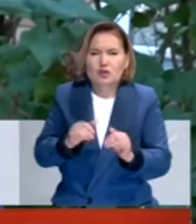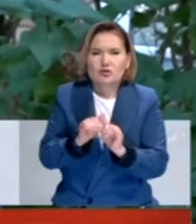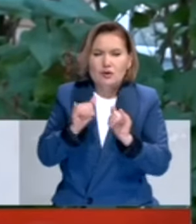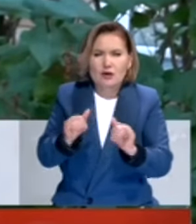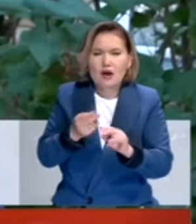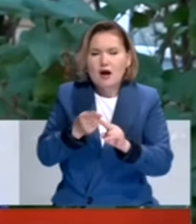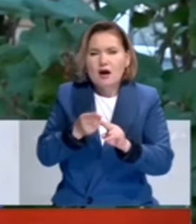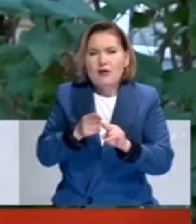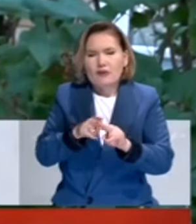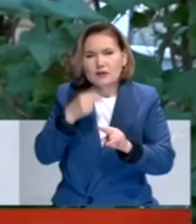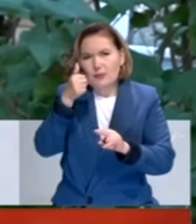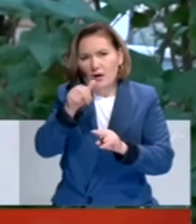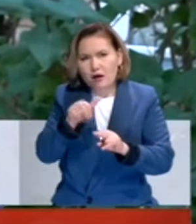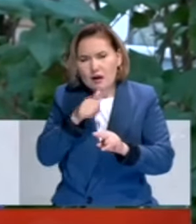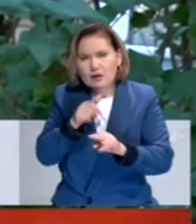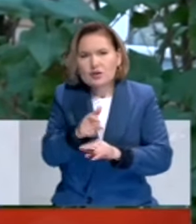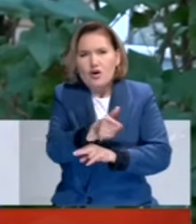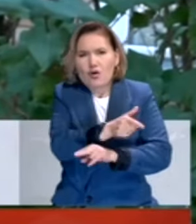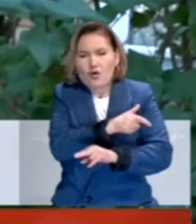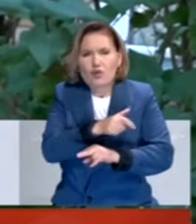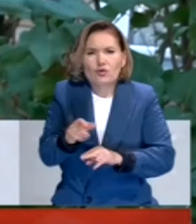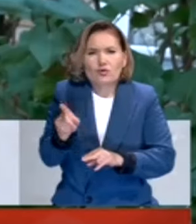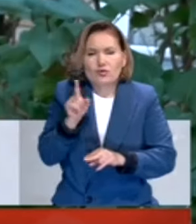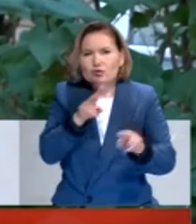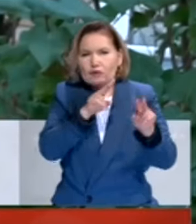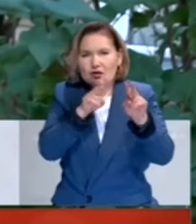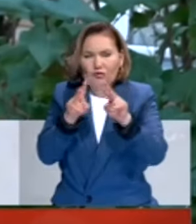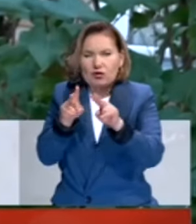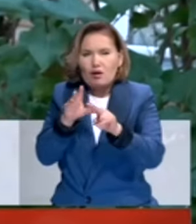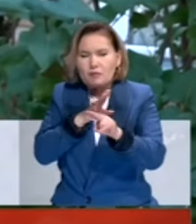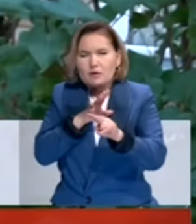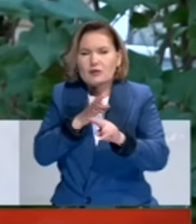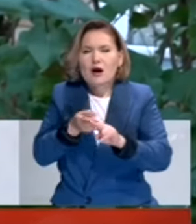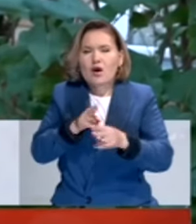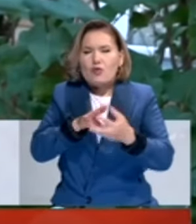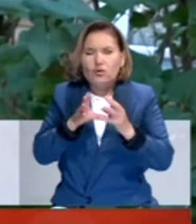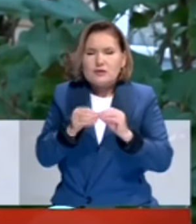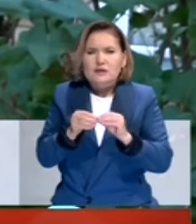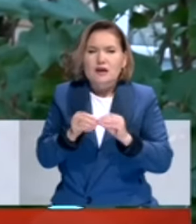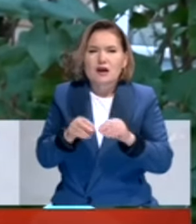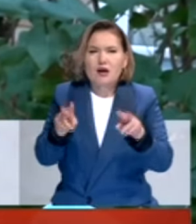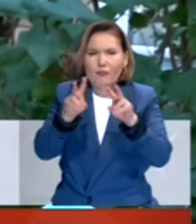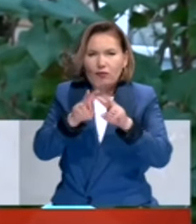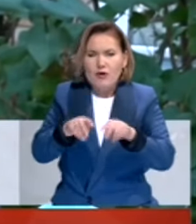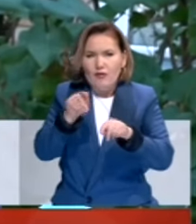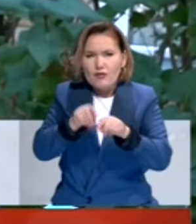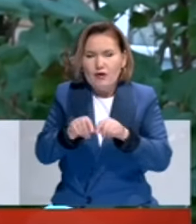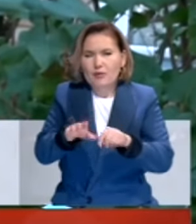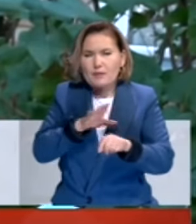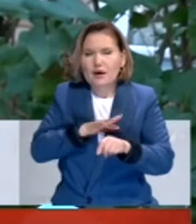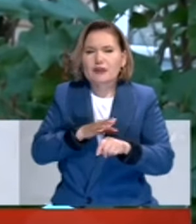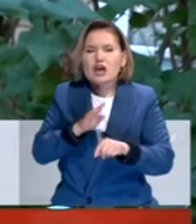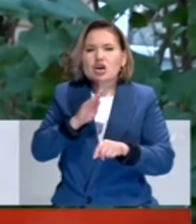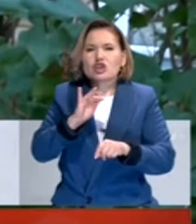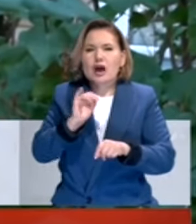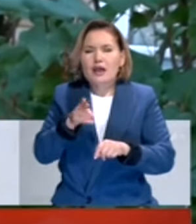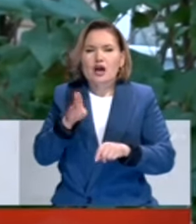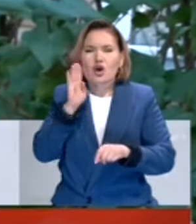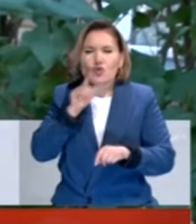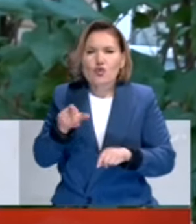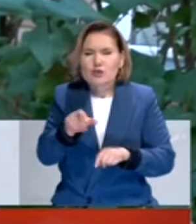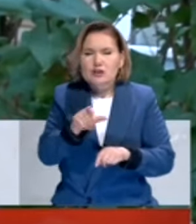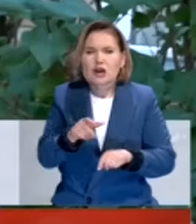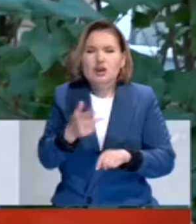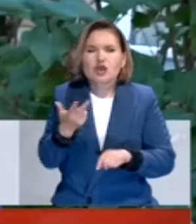жүргізілген болатын. Жұмыстар нәтижесінде Жайық өзенінен белгілеген жерде шомылу кезінде суға батып кеткен